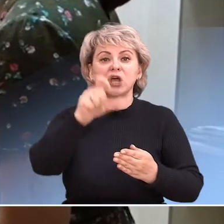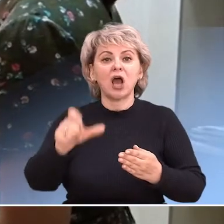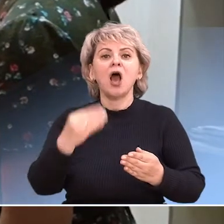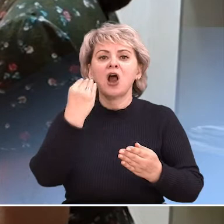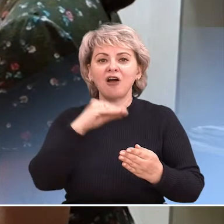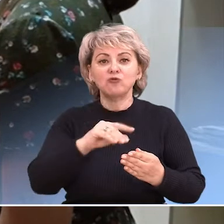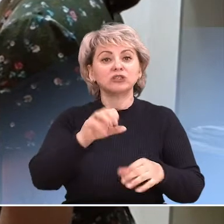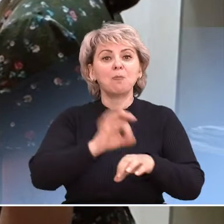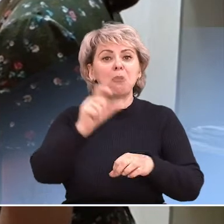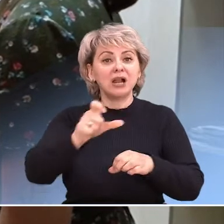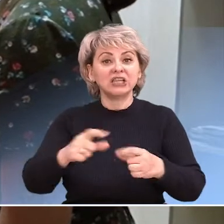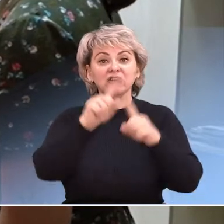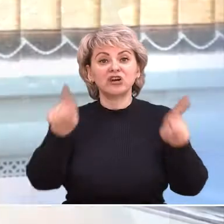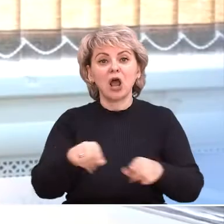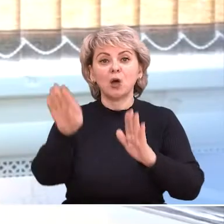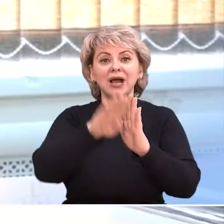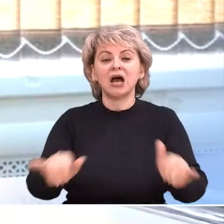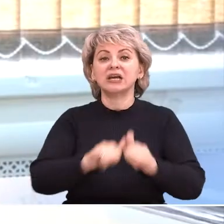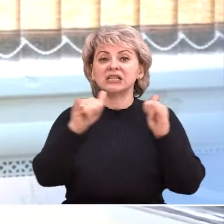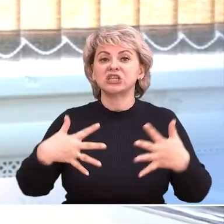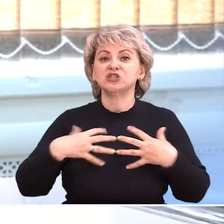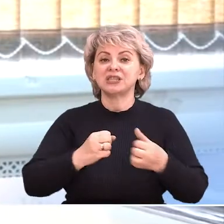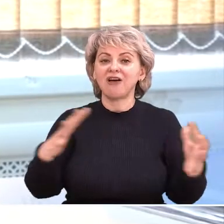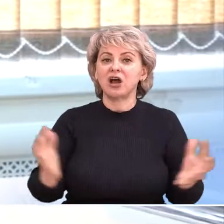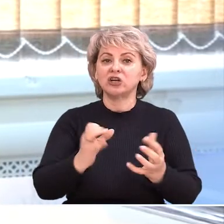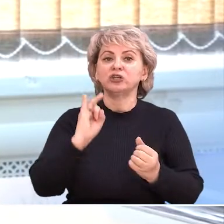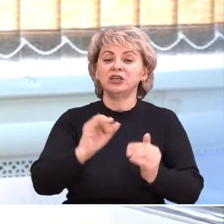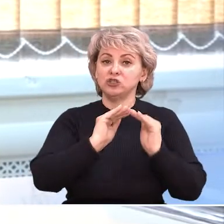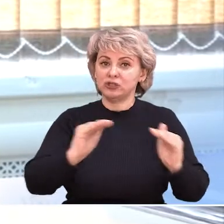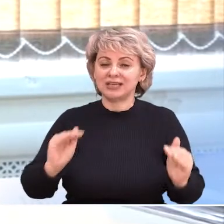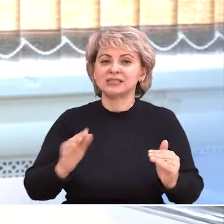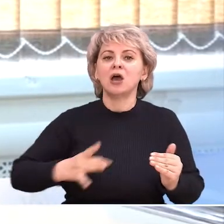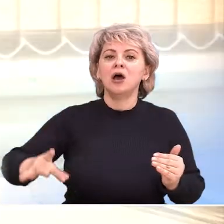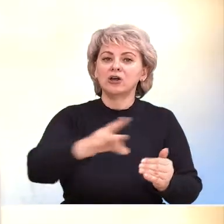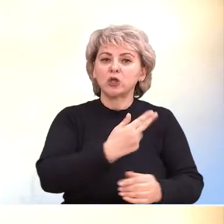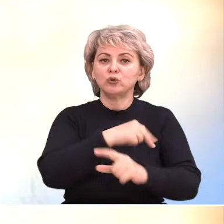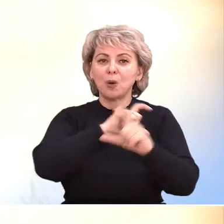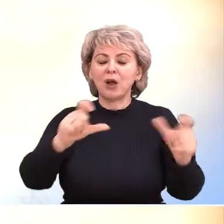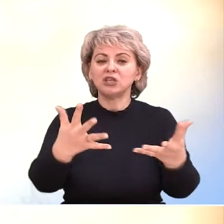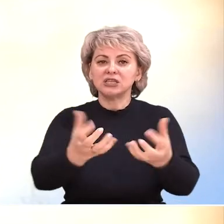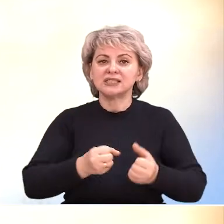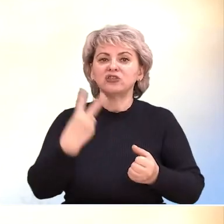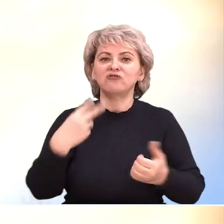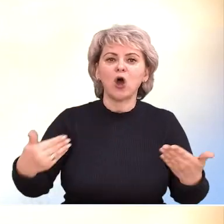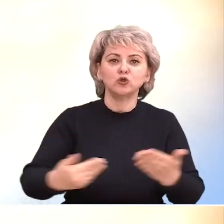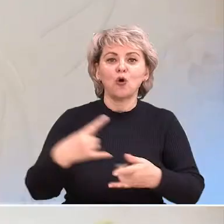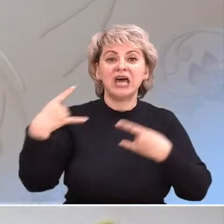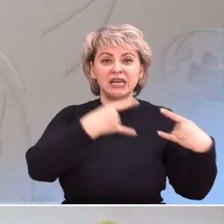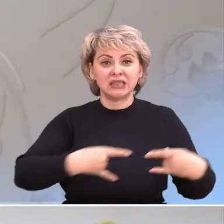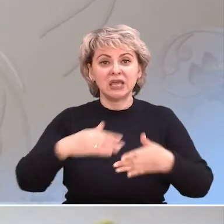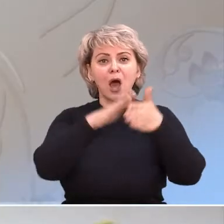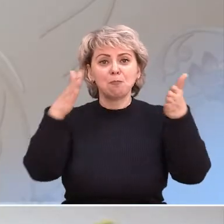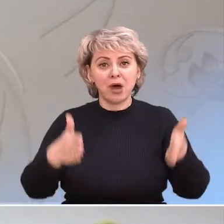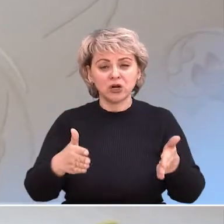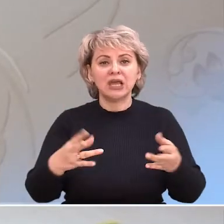медицинскому персоналу, комфортно пациентам. В рамках программ развития здравоохранения и детства районная больница получит 2